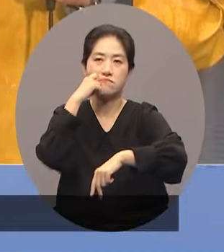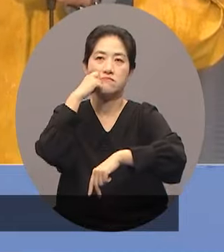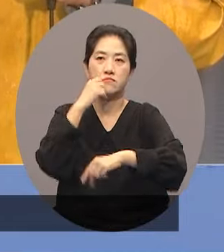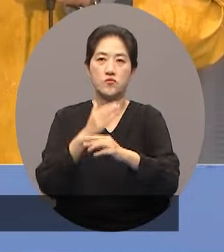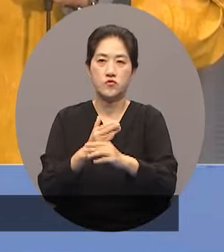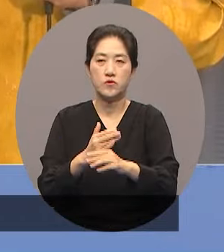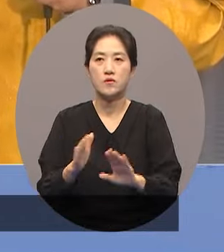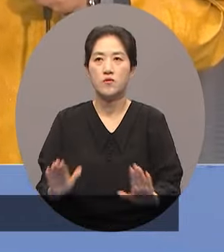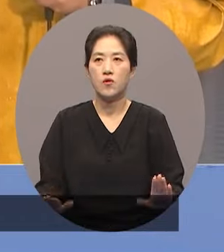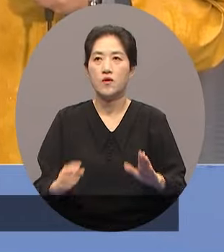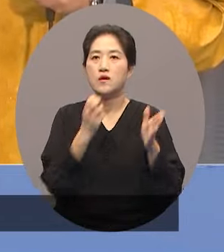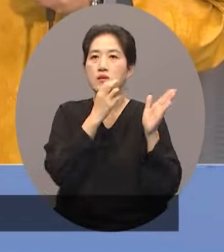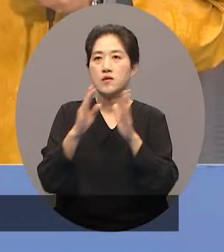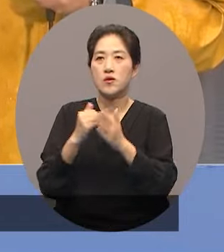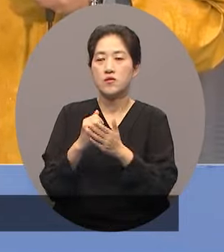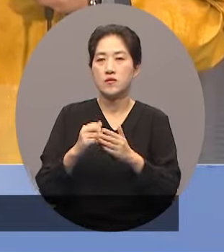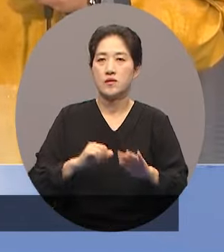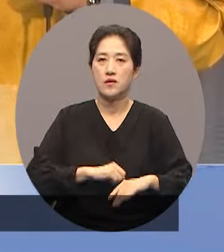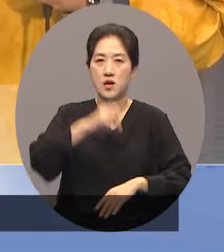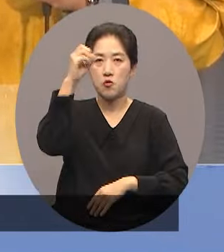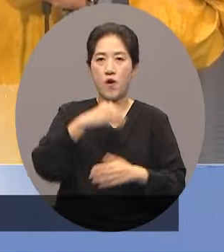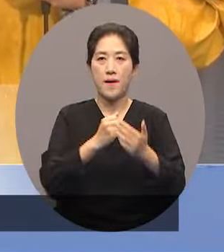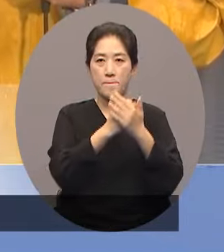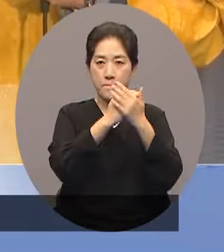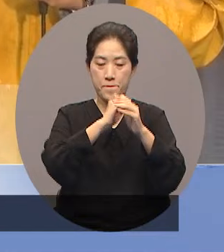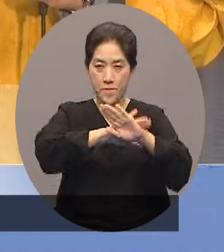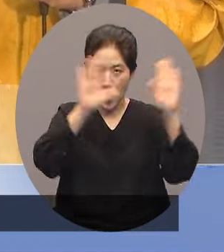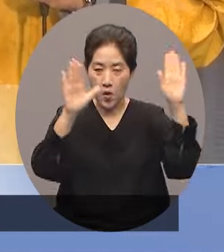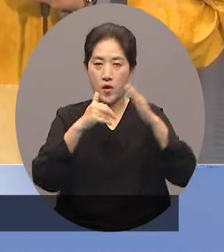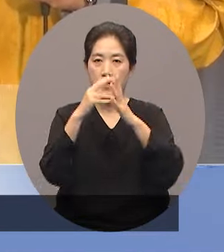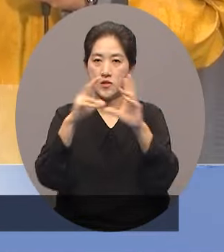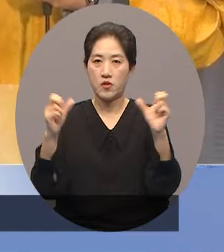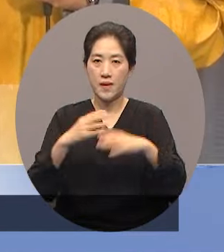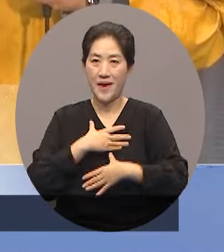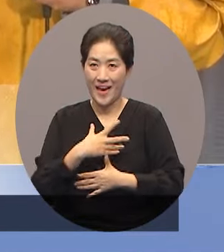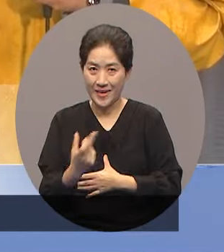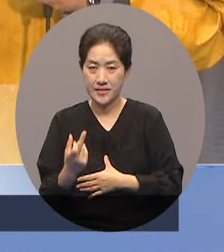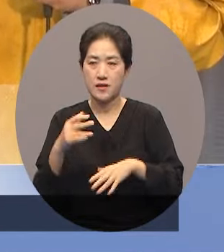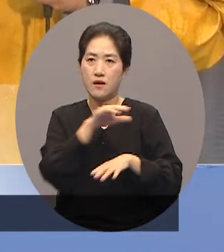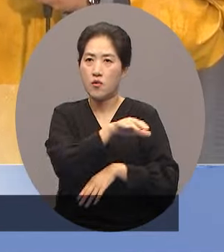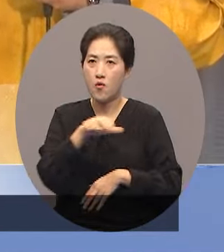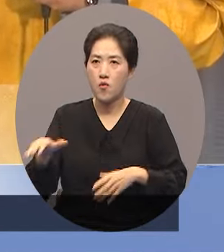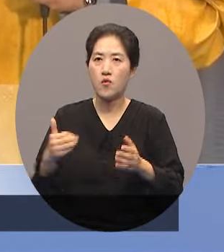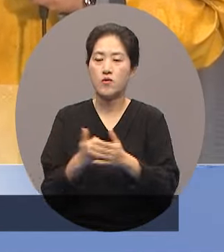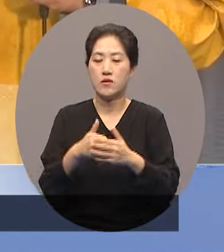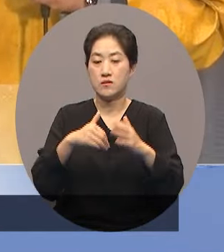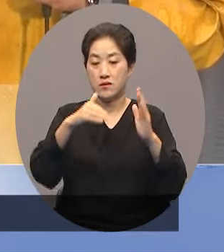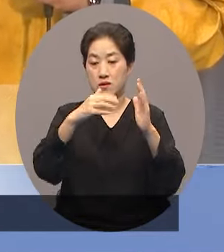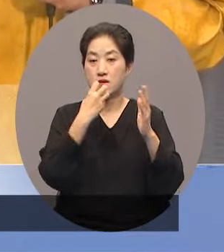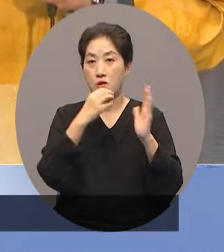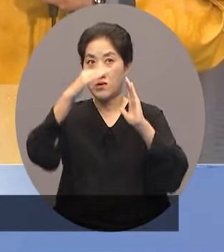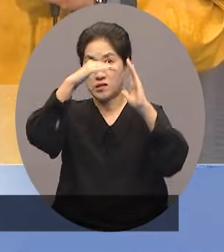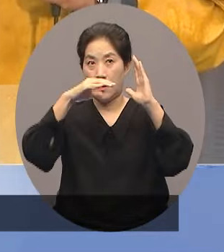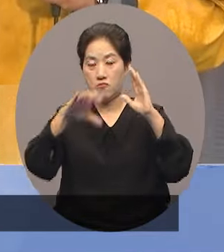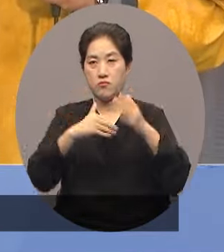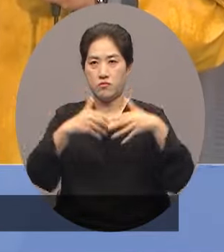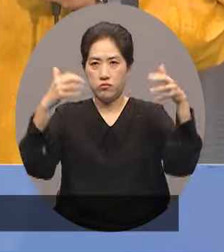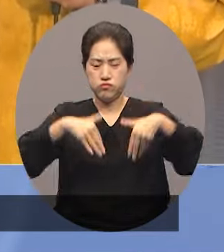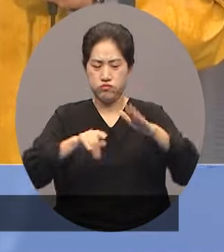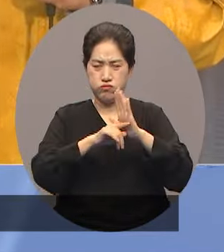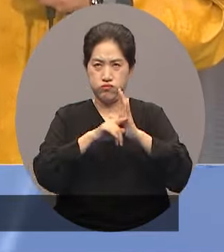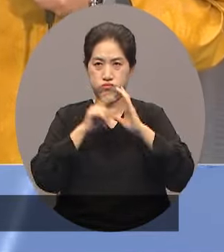중단됐습니다. 또 경기 광명과 성남, 안산 등 경기 남부 쪽으로도 호우경보가 확대되고 있는